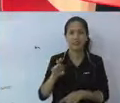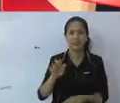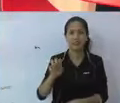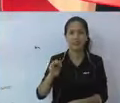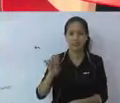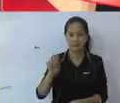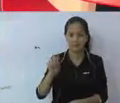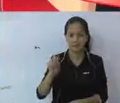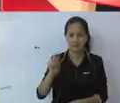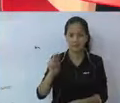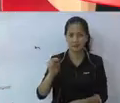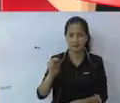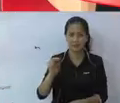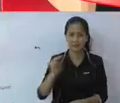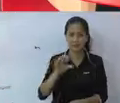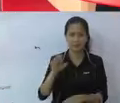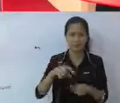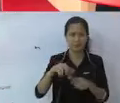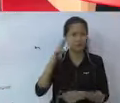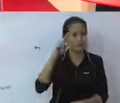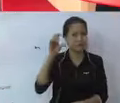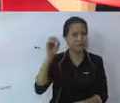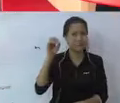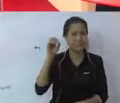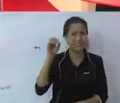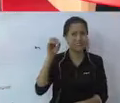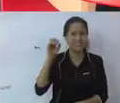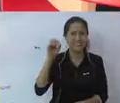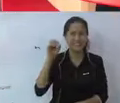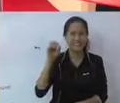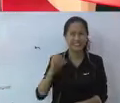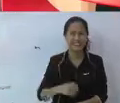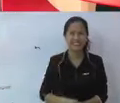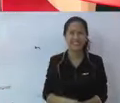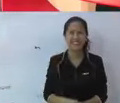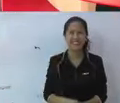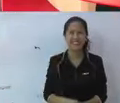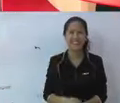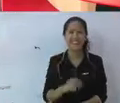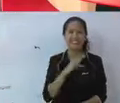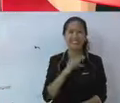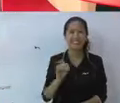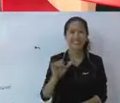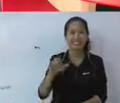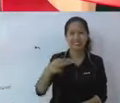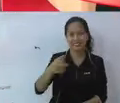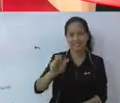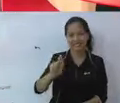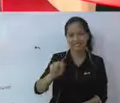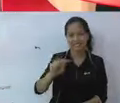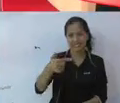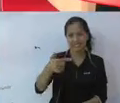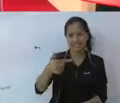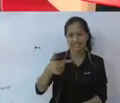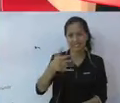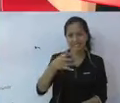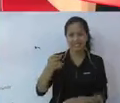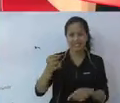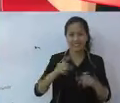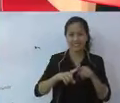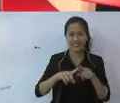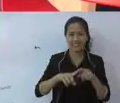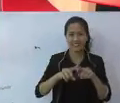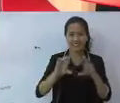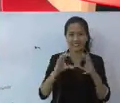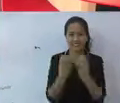oh, nanonood si Sir. Sana all. Ma'am Yang Lorena Matikas.